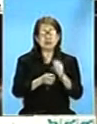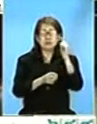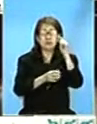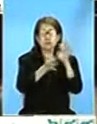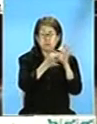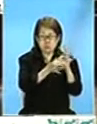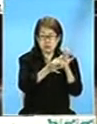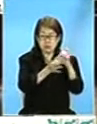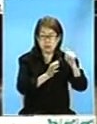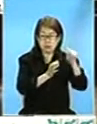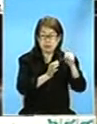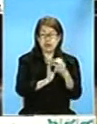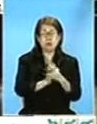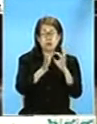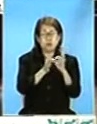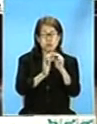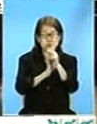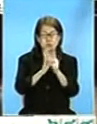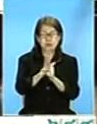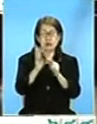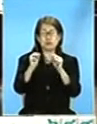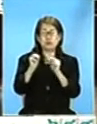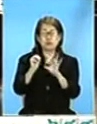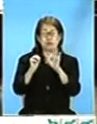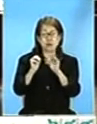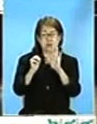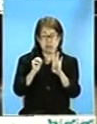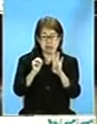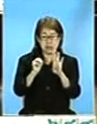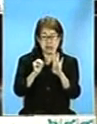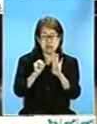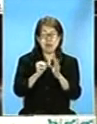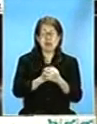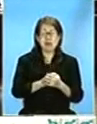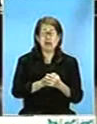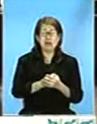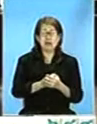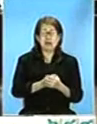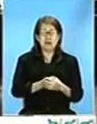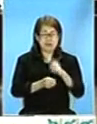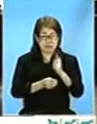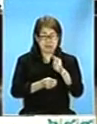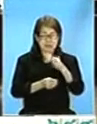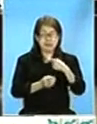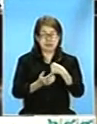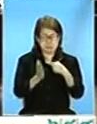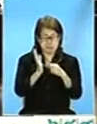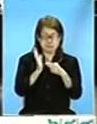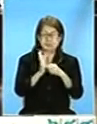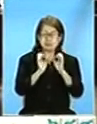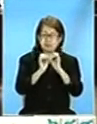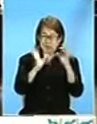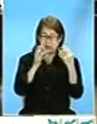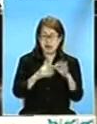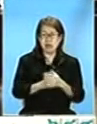การใช้มาตรา94โดยอนุโลมเนี่ยจริงๆแล้วนี่ก็มันชัดเจนอยู่นะครับในการเขียนกฎหม